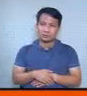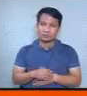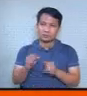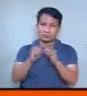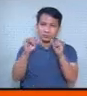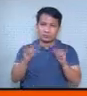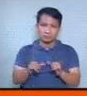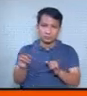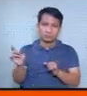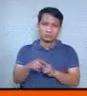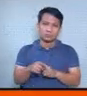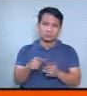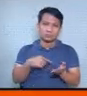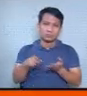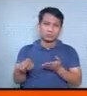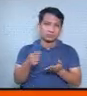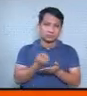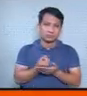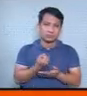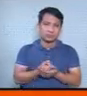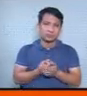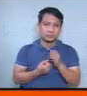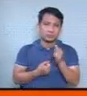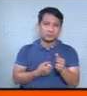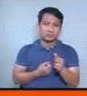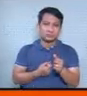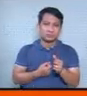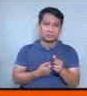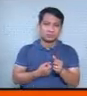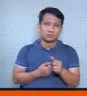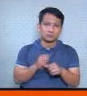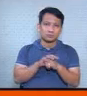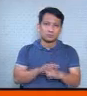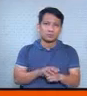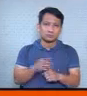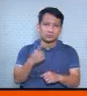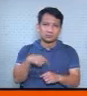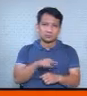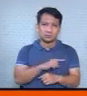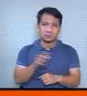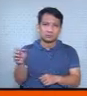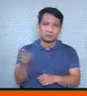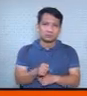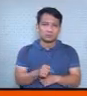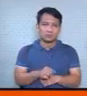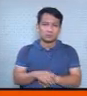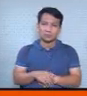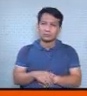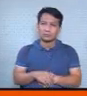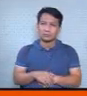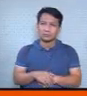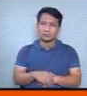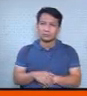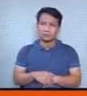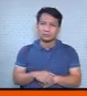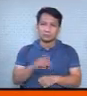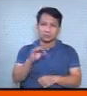ng pagpapatrabaho ko, sir, para hindi ako masyadong ma-stress, kumukuha ako ng subcontractor, yung forma